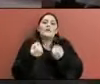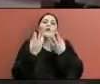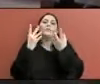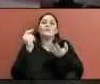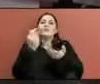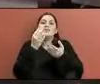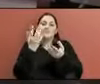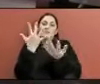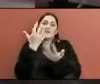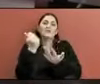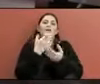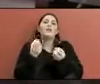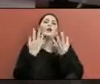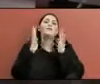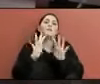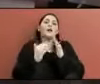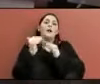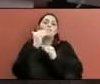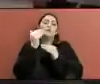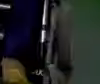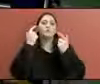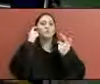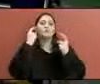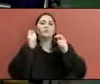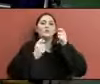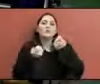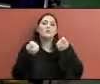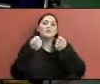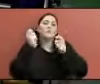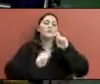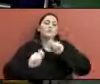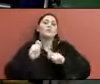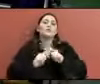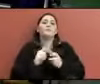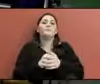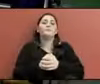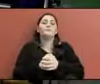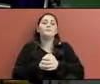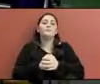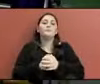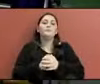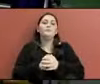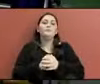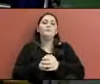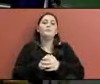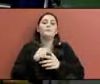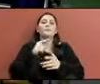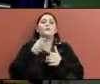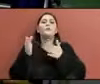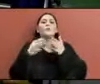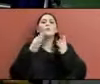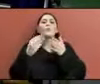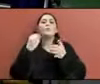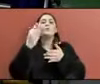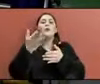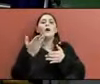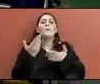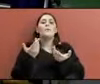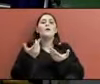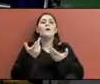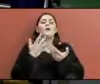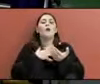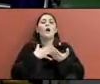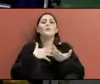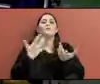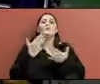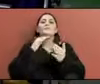noktada çalışmalarımız da devam ediyor. Peki engellilerimiz aradığı zaman il dışına da gönderme imkanımız oluyor mu? Yani il dışına